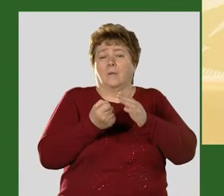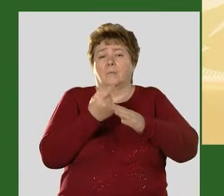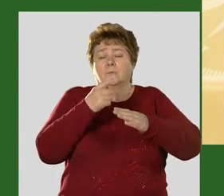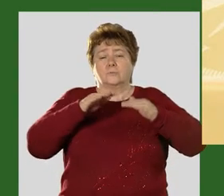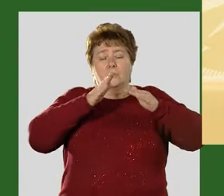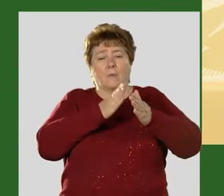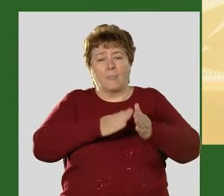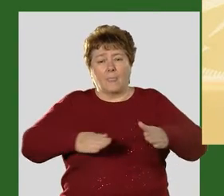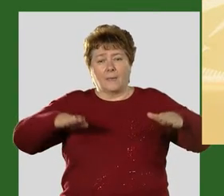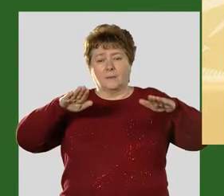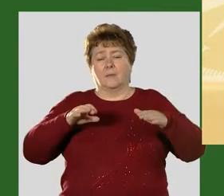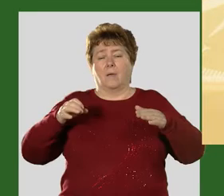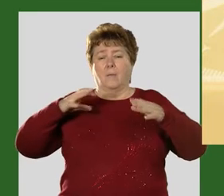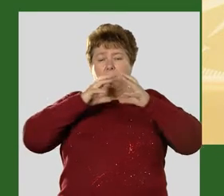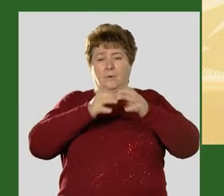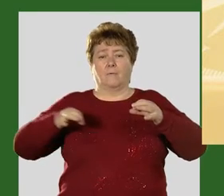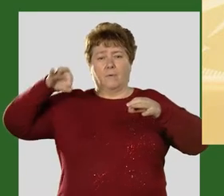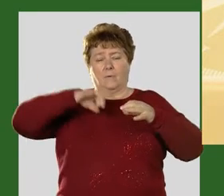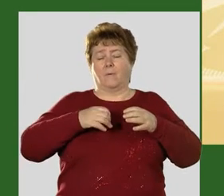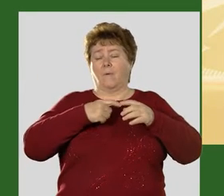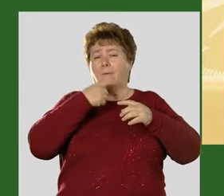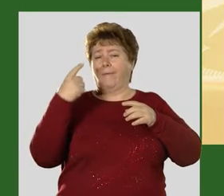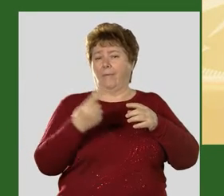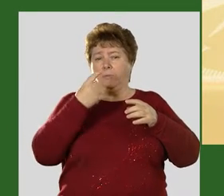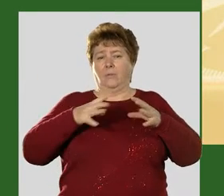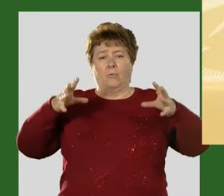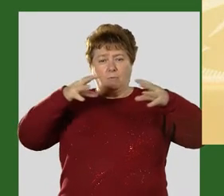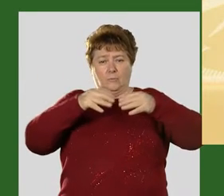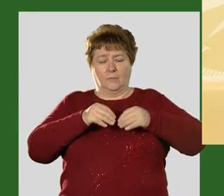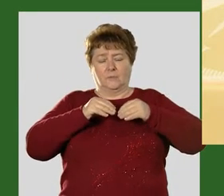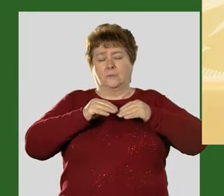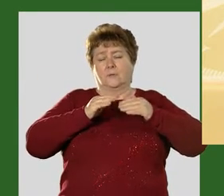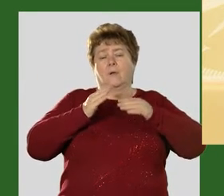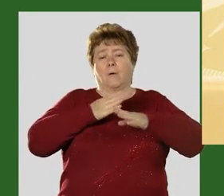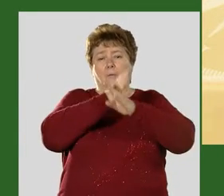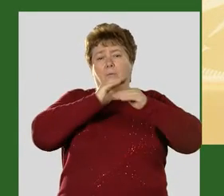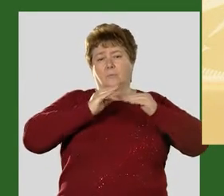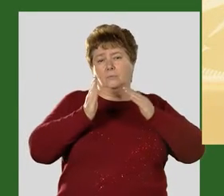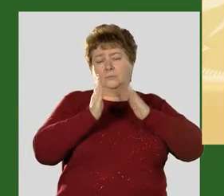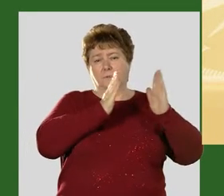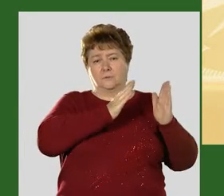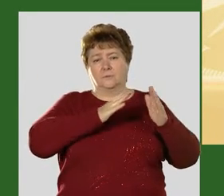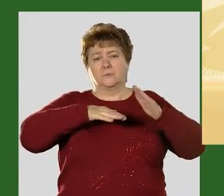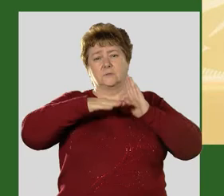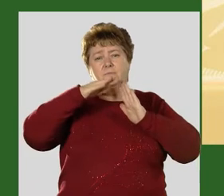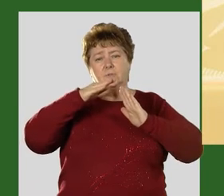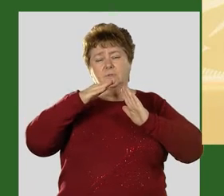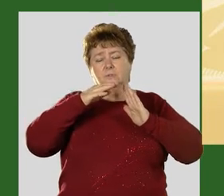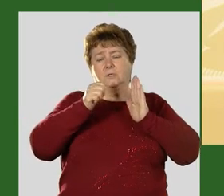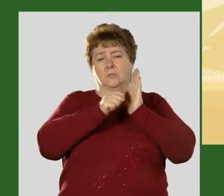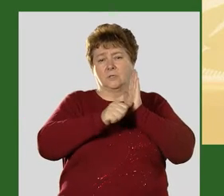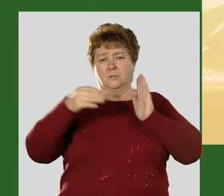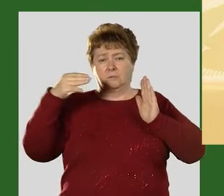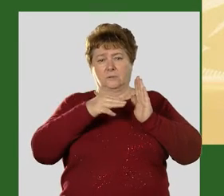образуют на дне Мирового океана единую горную систему, общей длиной свыше